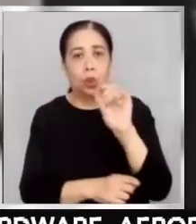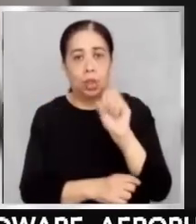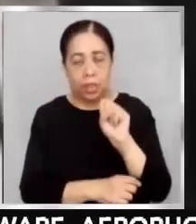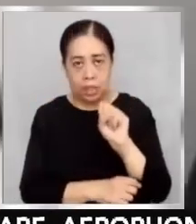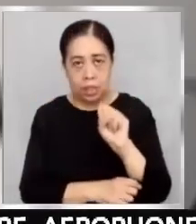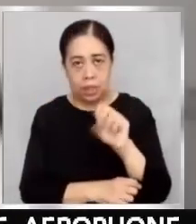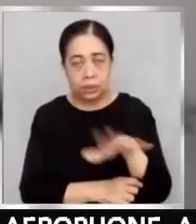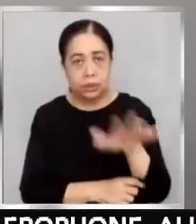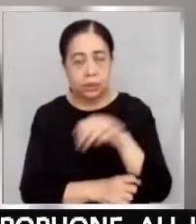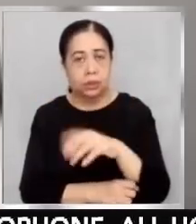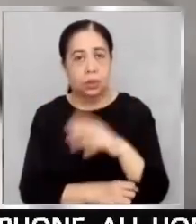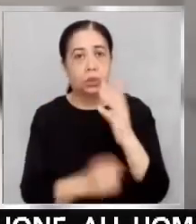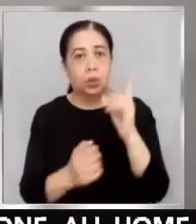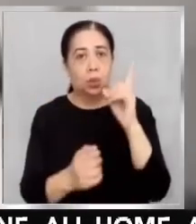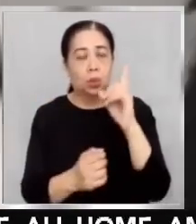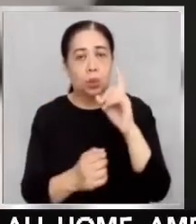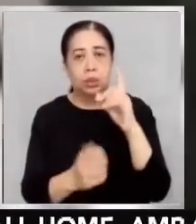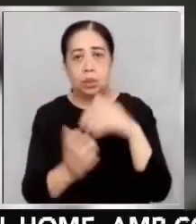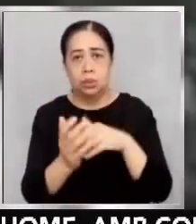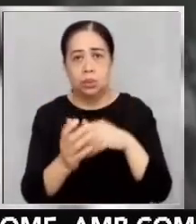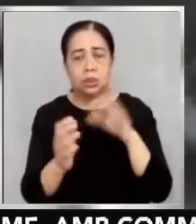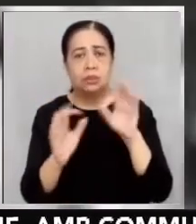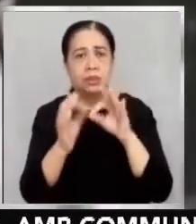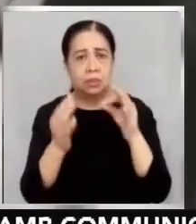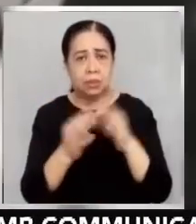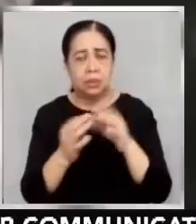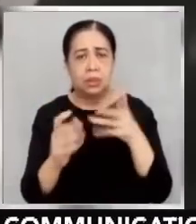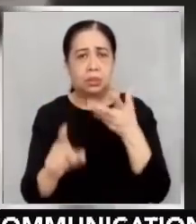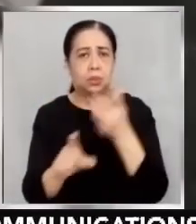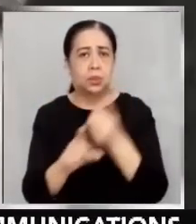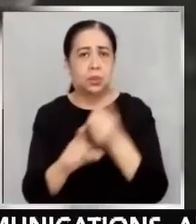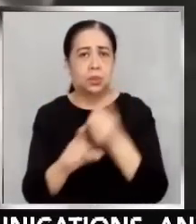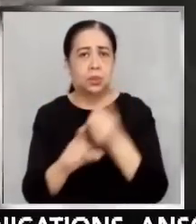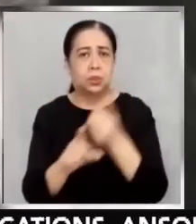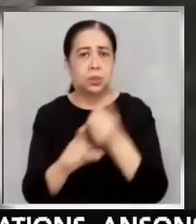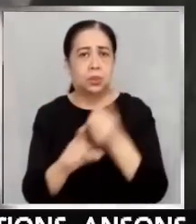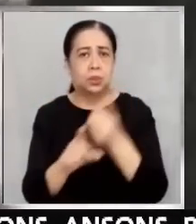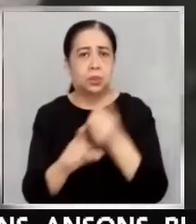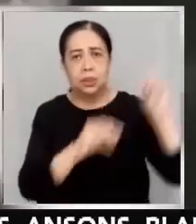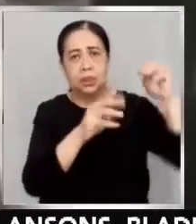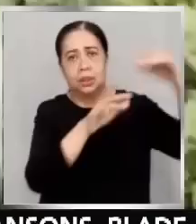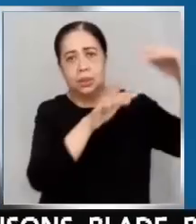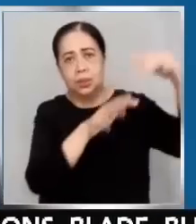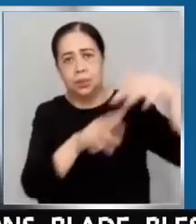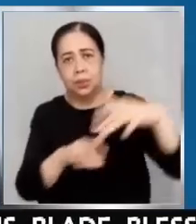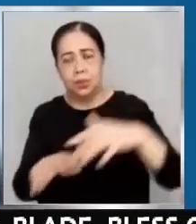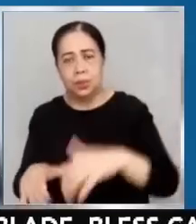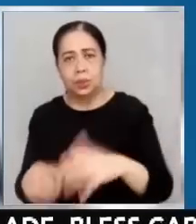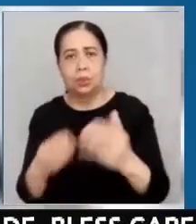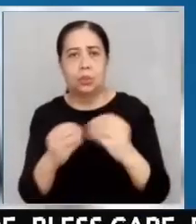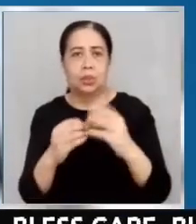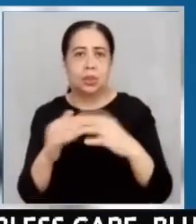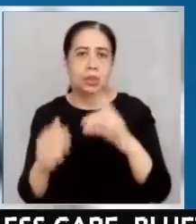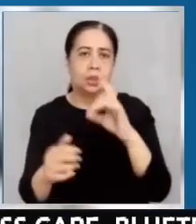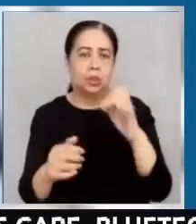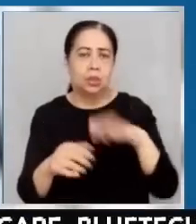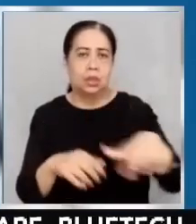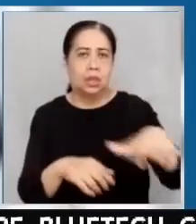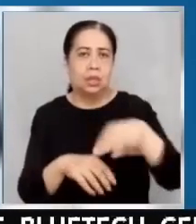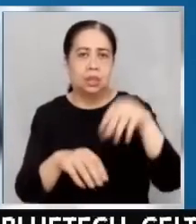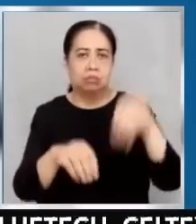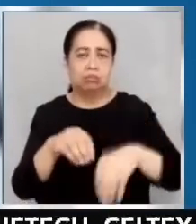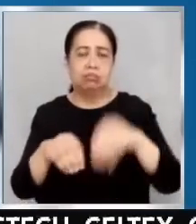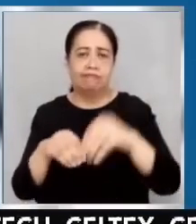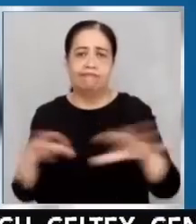mahigit 1,000 pamilya ang naapektuhan ng pagbaha at landslide. Lagpas 100 ektarya din ng mga pananim ang